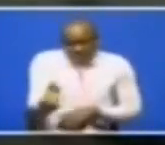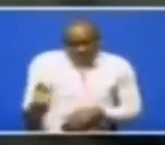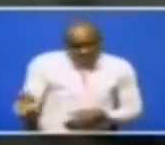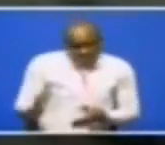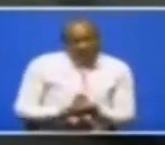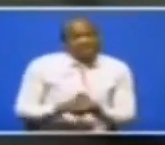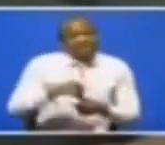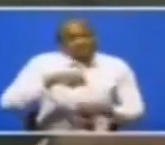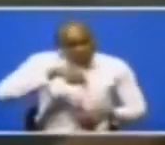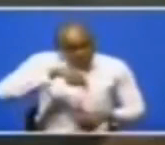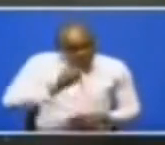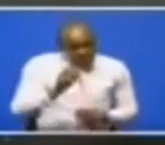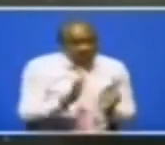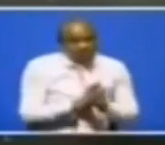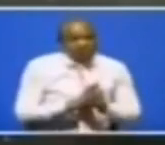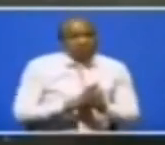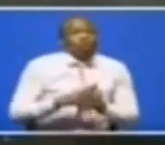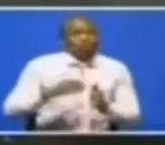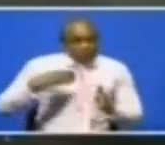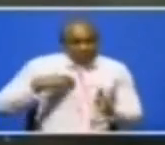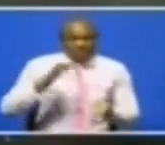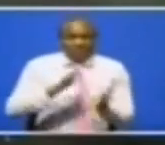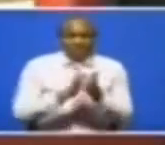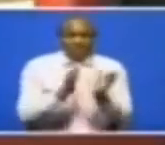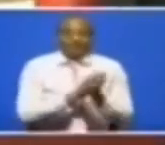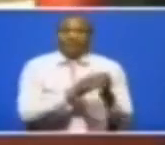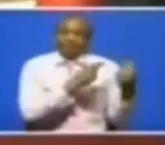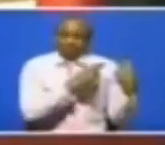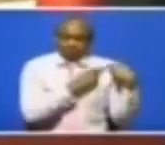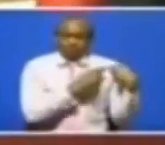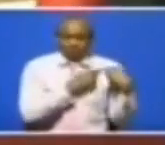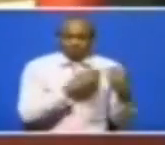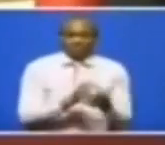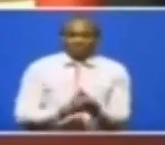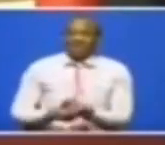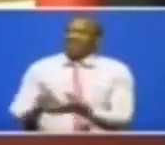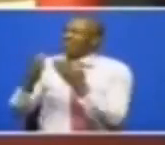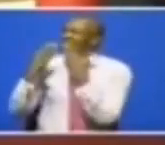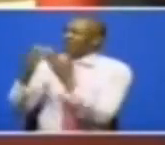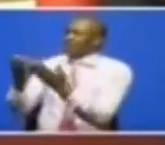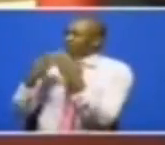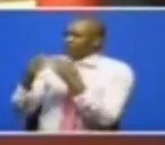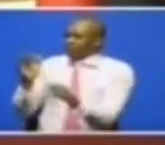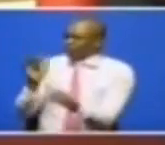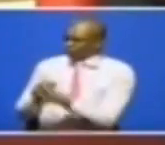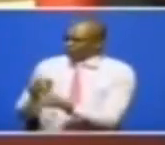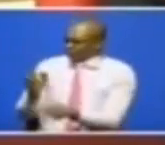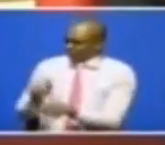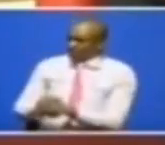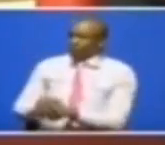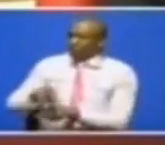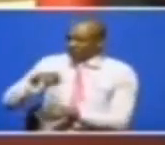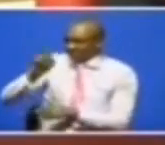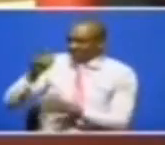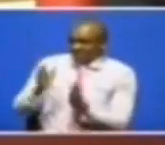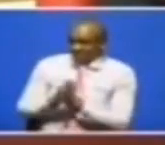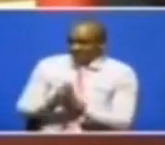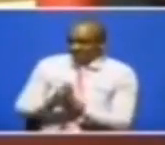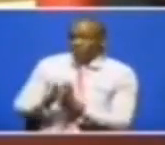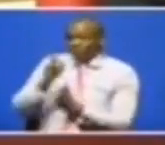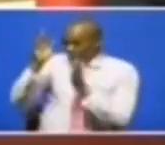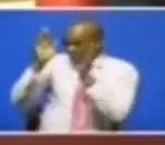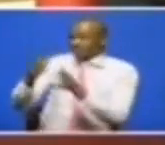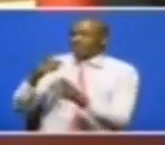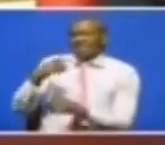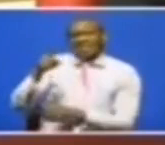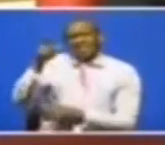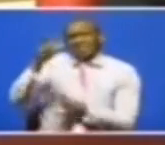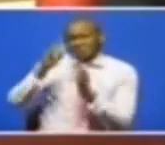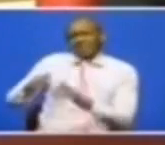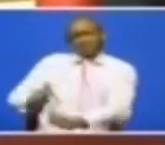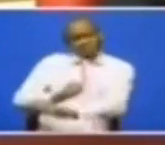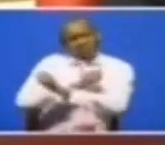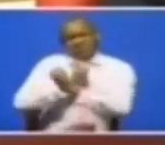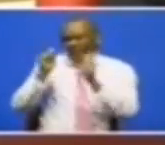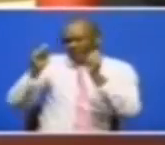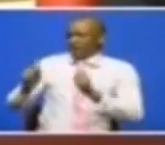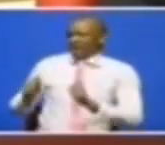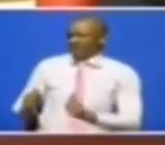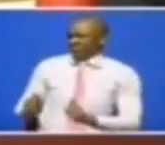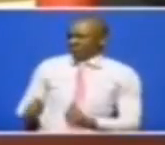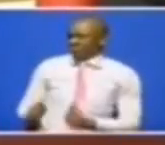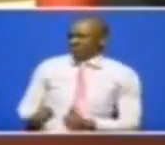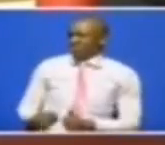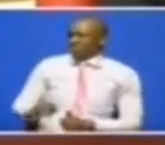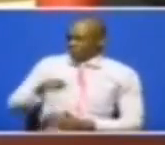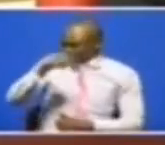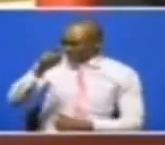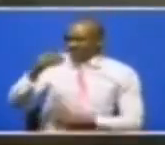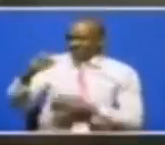nini? Wawajibike. Naam. Asante sana. Muthiora Kariara kwa Frederick anasema Muthiora yuko sawa, sasa